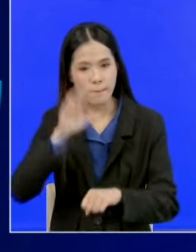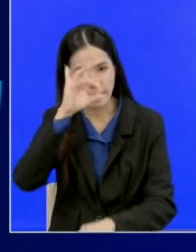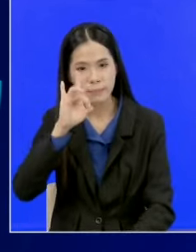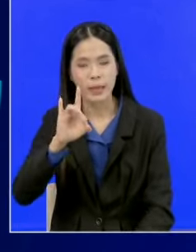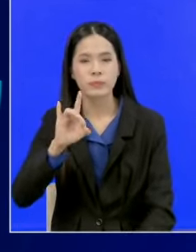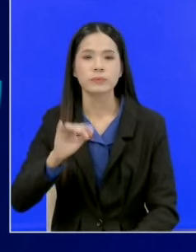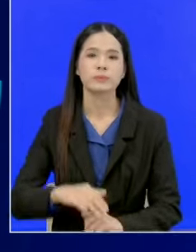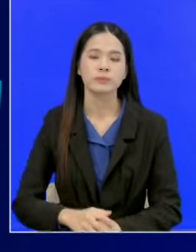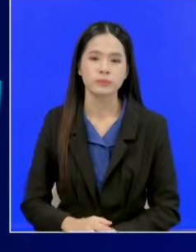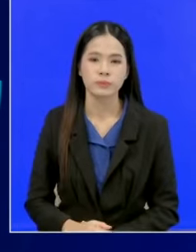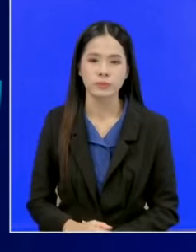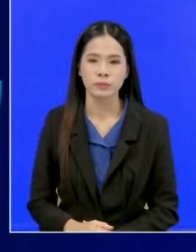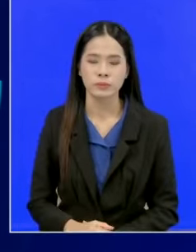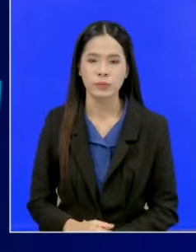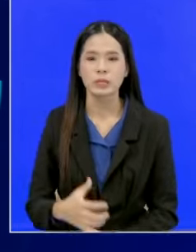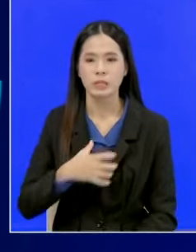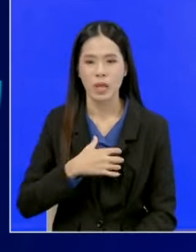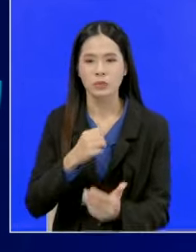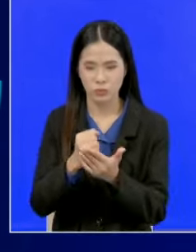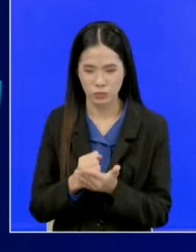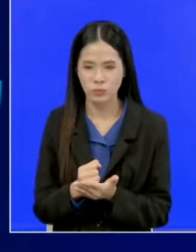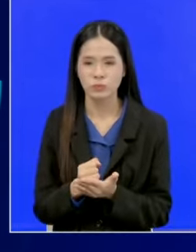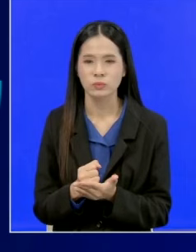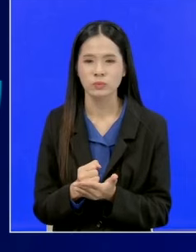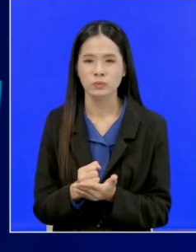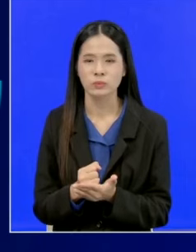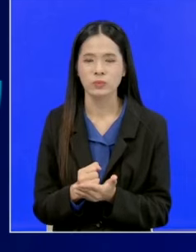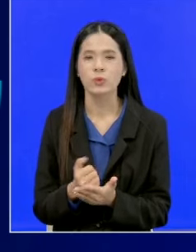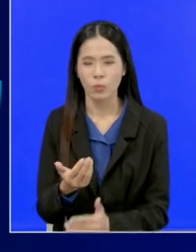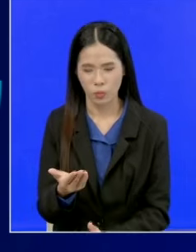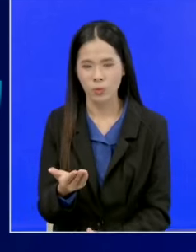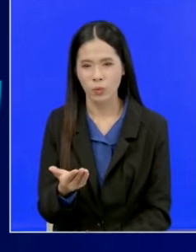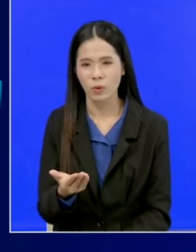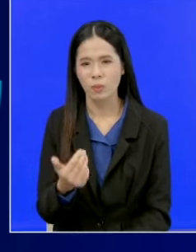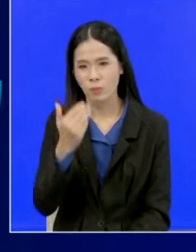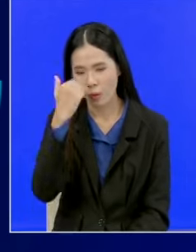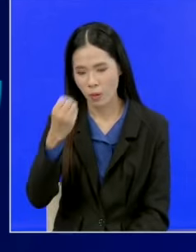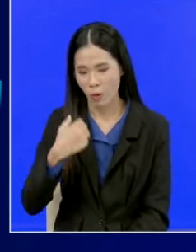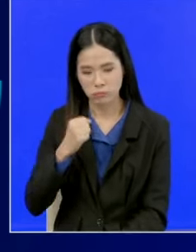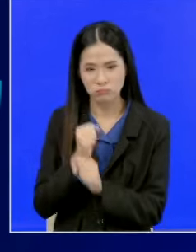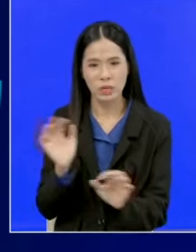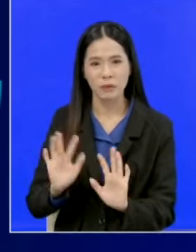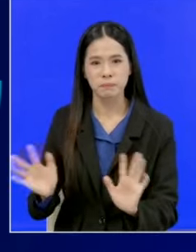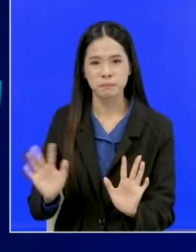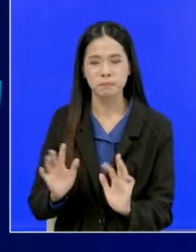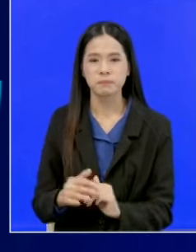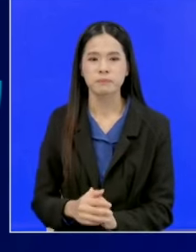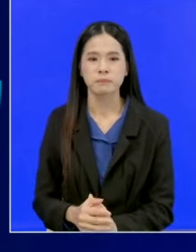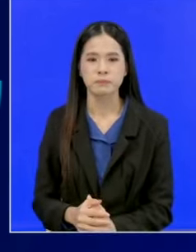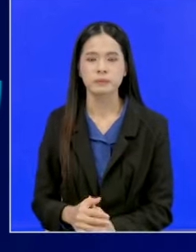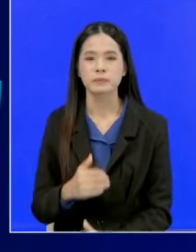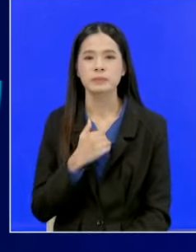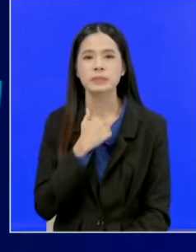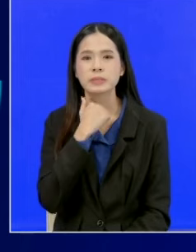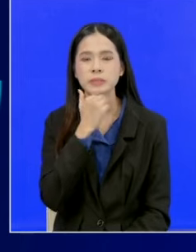าก็อยากให้ช่วยถึงที่สุดนะคะเพราะเขายืนยันว่าเขาไม่ได้ทำ ฟังจากเสียง